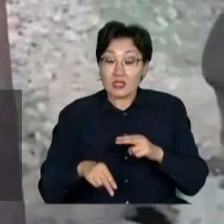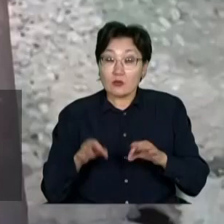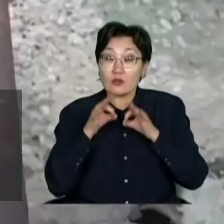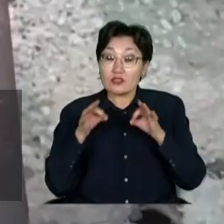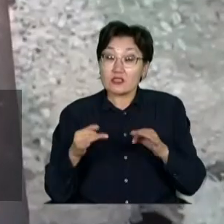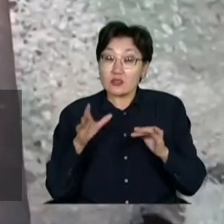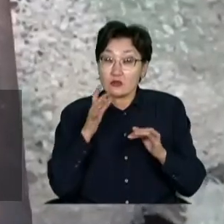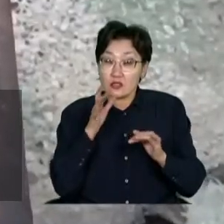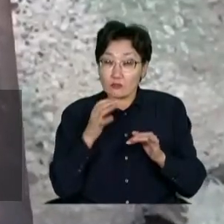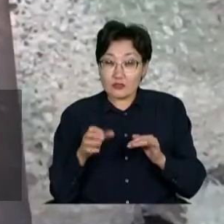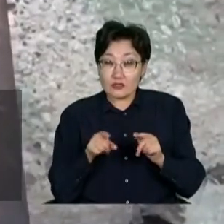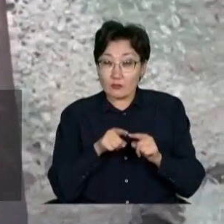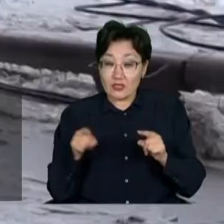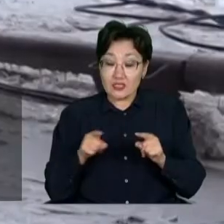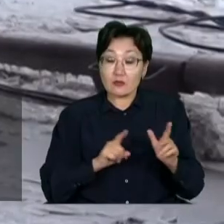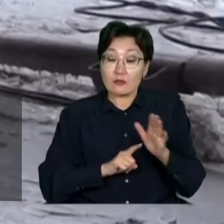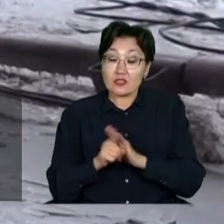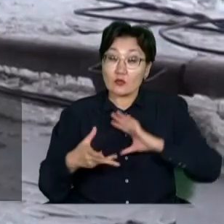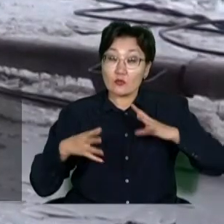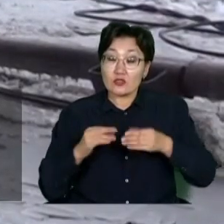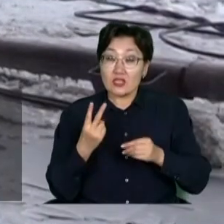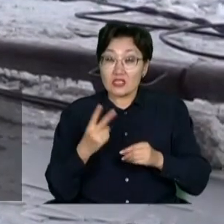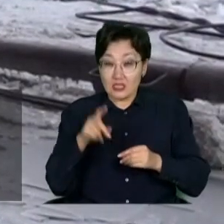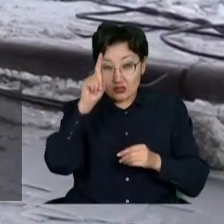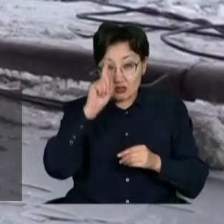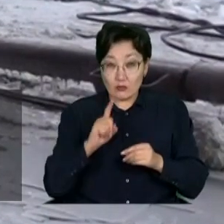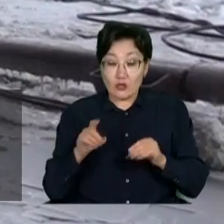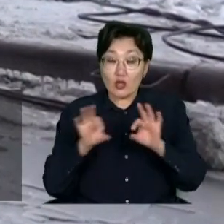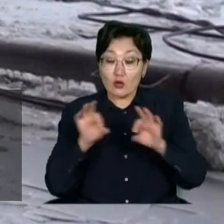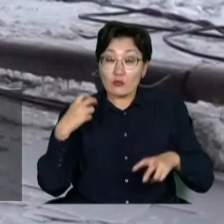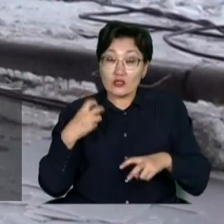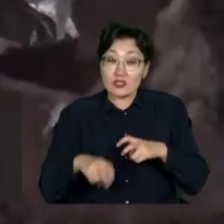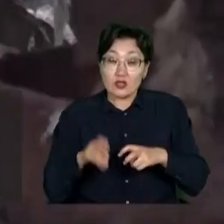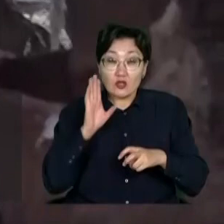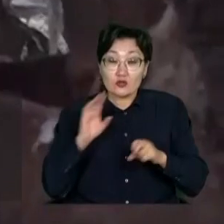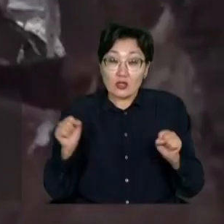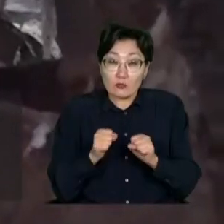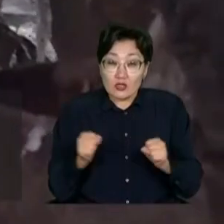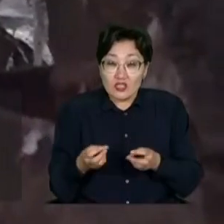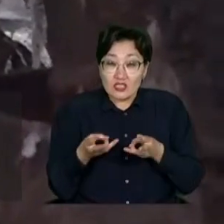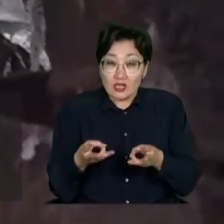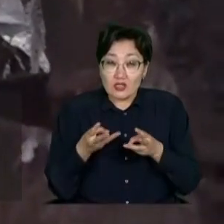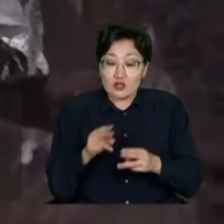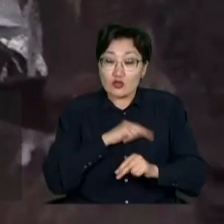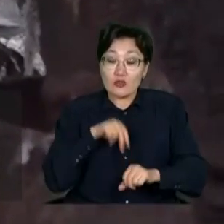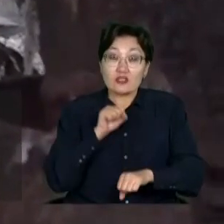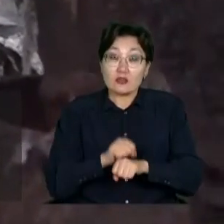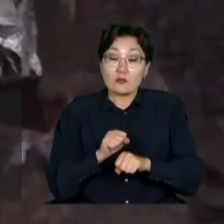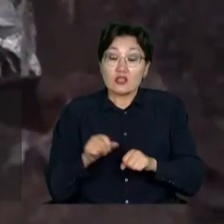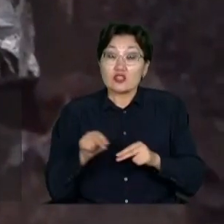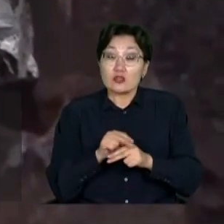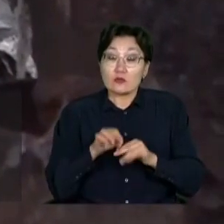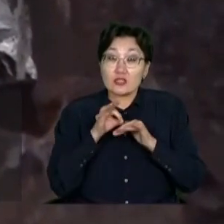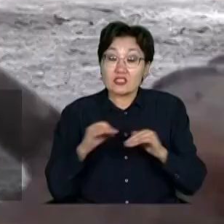Қазір жылыту маусымы басталғанына бар болғаны екінші ай. Құбыр жарылып, су қатып, қазандықтар істен шығып жатыр. Биыл жөндеуден